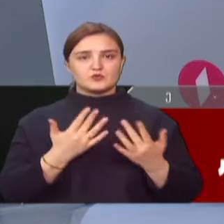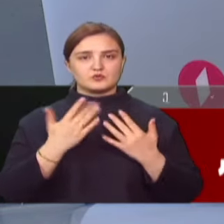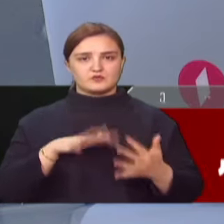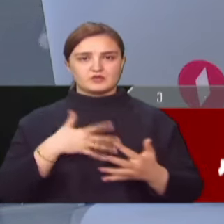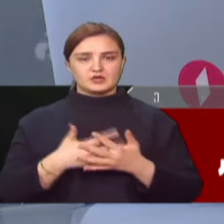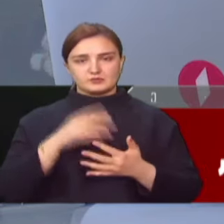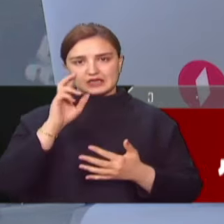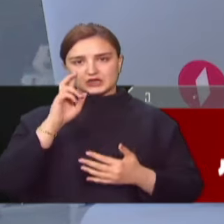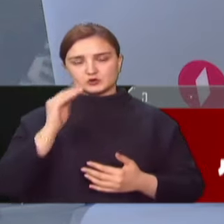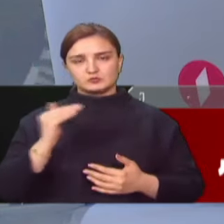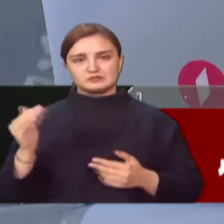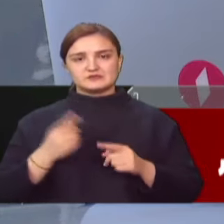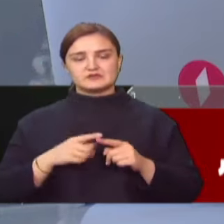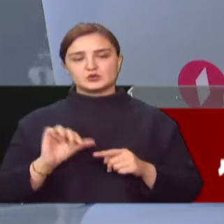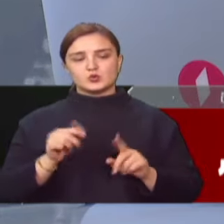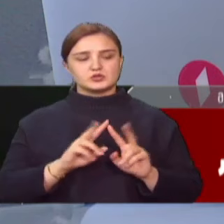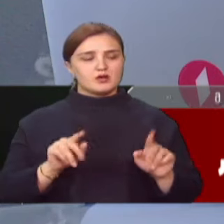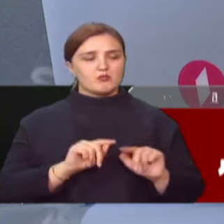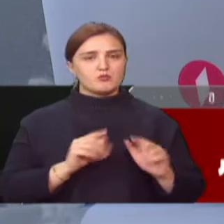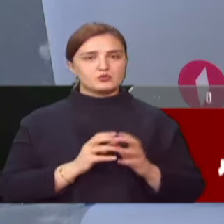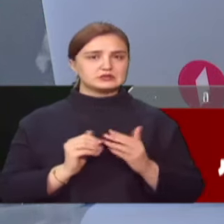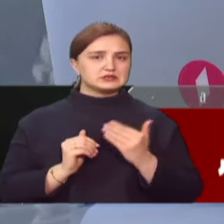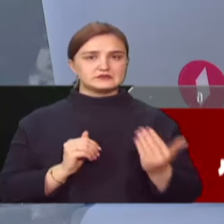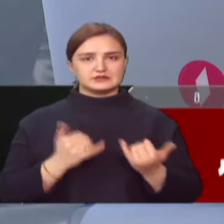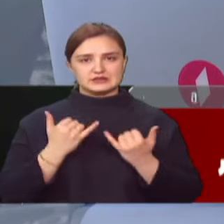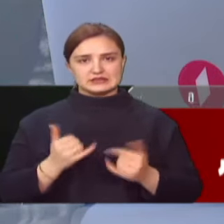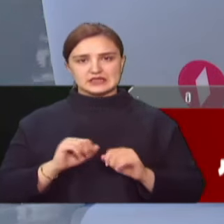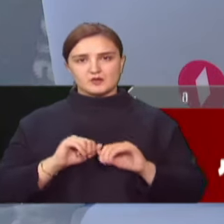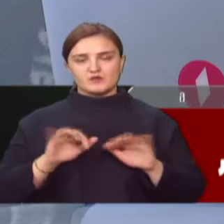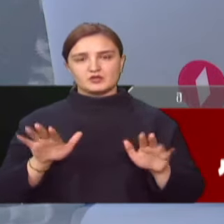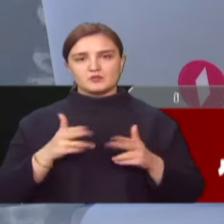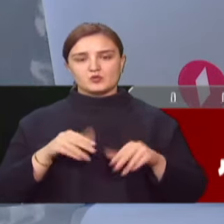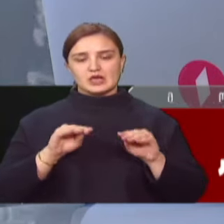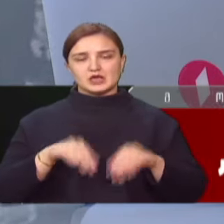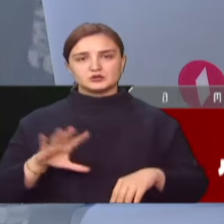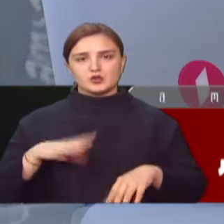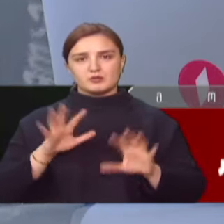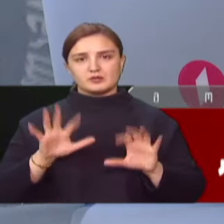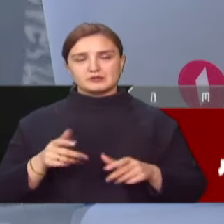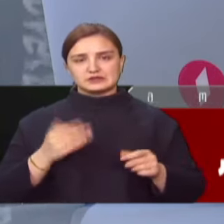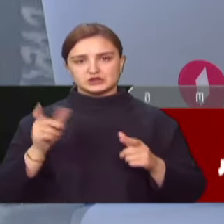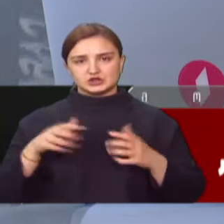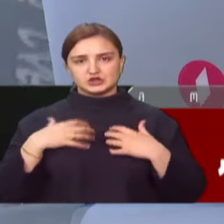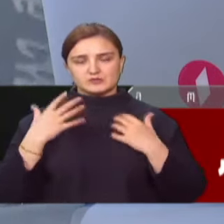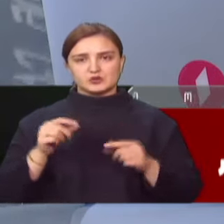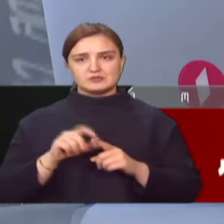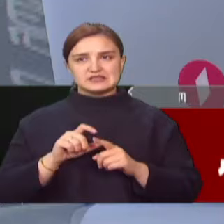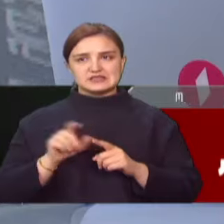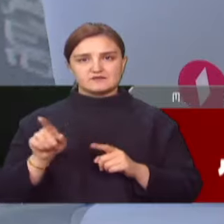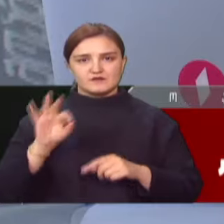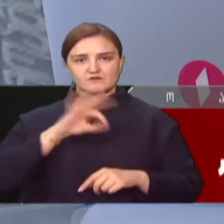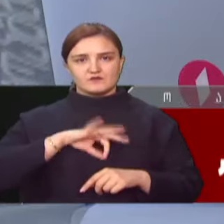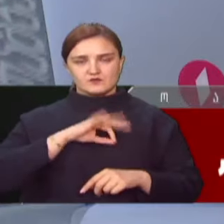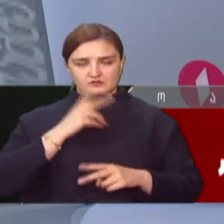გააქტიურებს. ხელისუფლებისთვის კი ისევე როგორც ოპოზიციის ნაწილისთვის დღეს გამოქვეყნებული ანგარიში ექსპრეზიდენტის ჯანმრთელობით სპეკულირების დადასტურებაა.